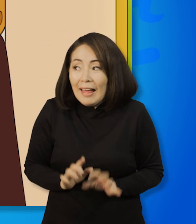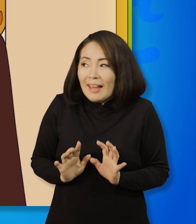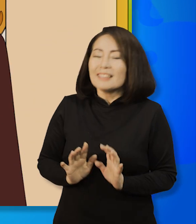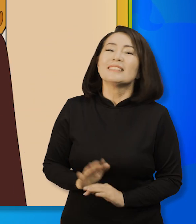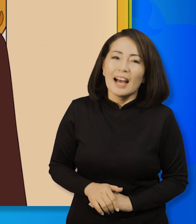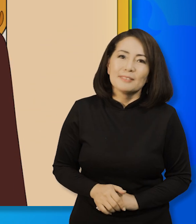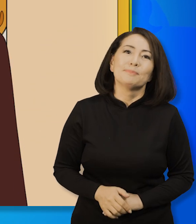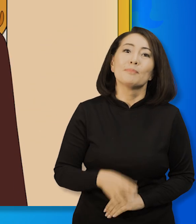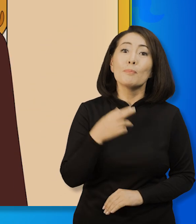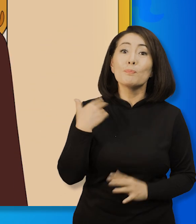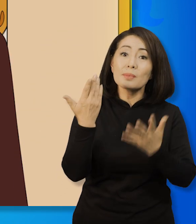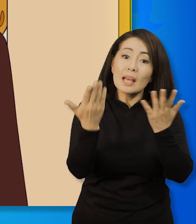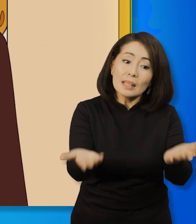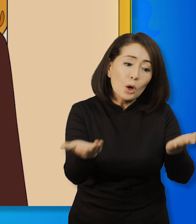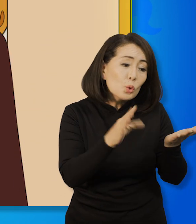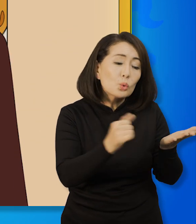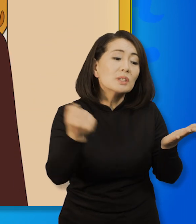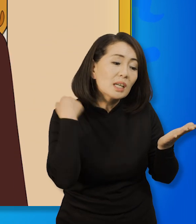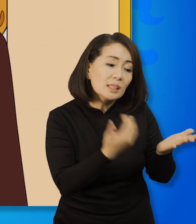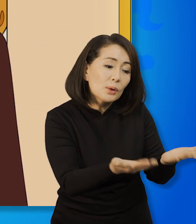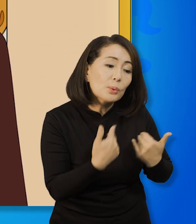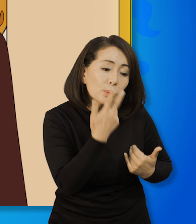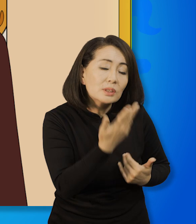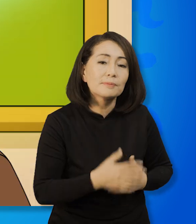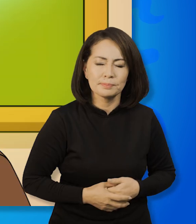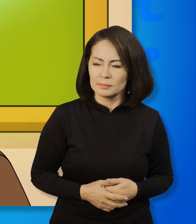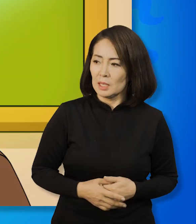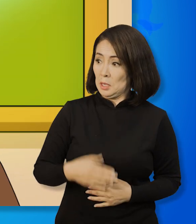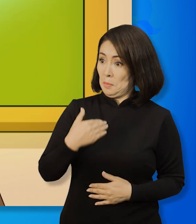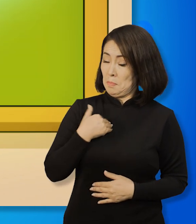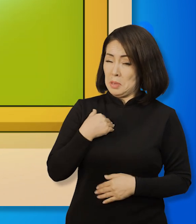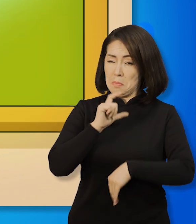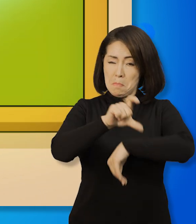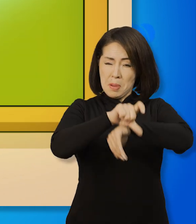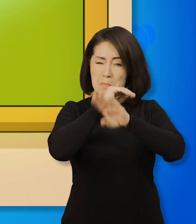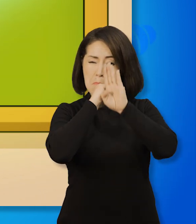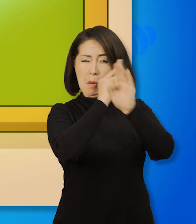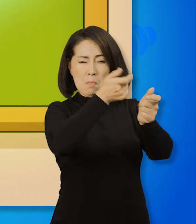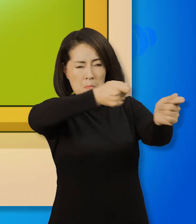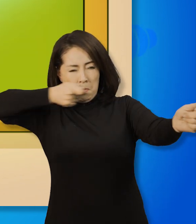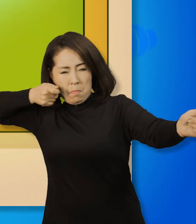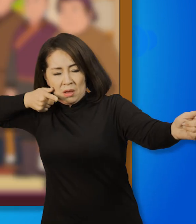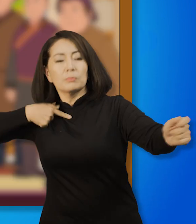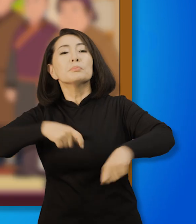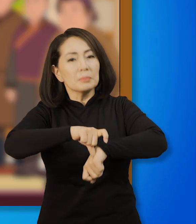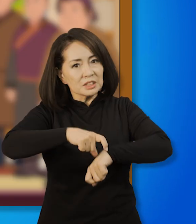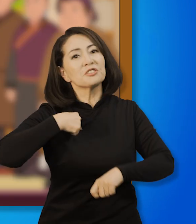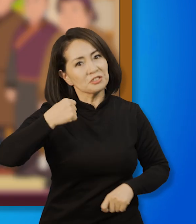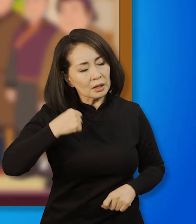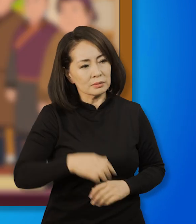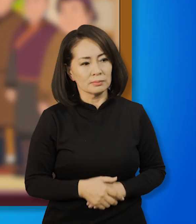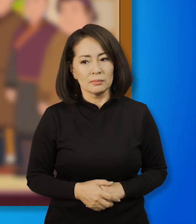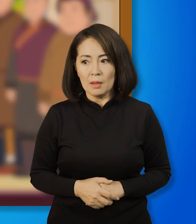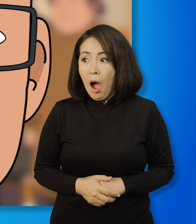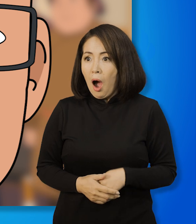За та нар минь юу чаддгаан хаан эзэндээ айлтга. би онилсноо алдалгүй мэргэн харваж чаднаа.